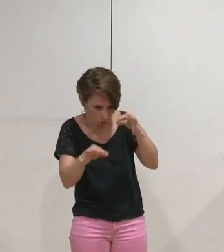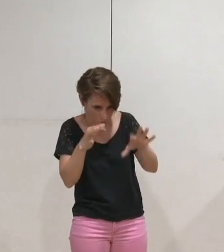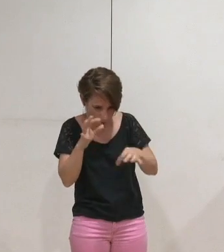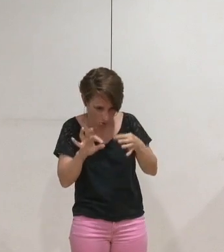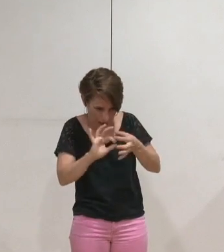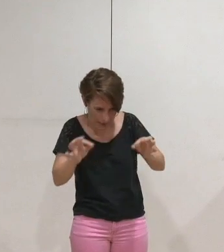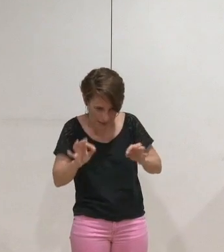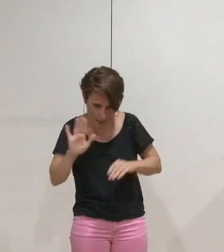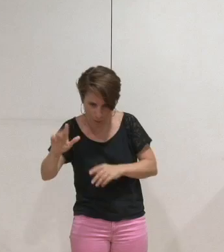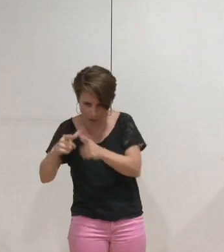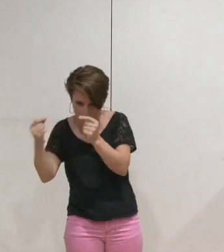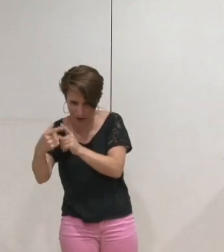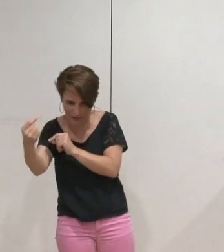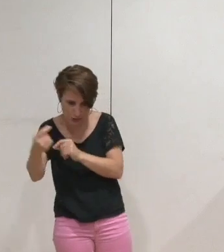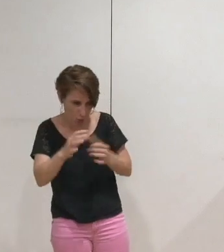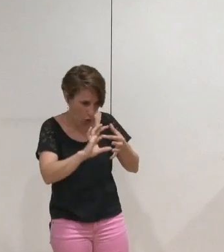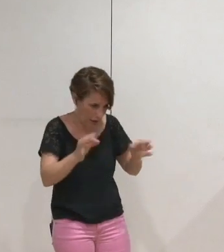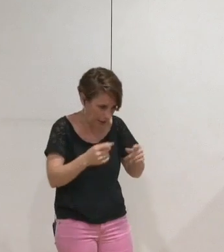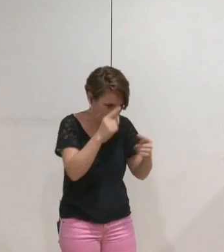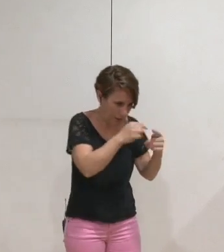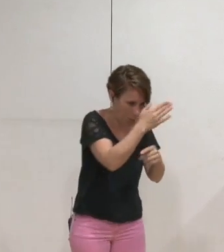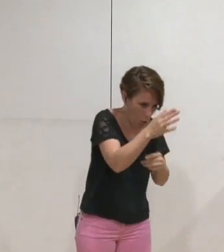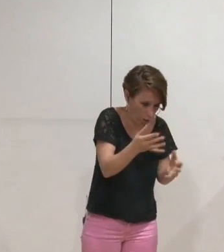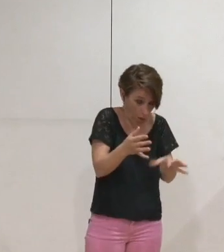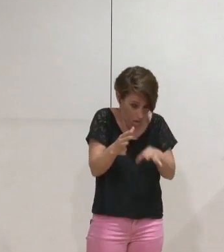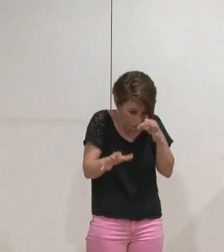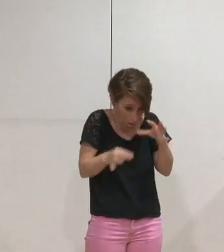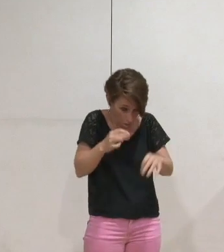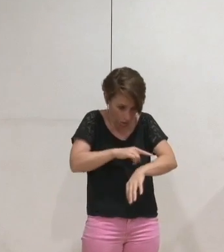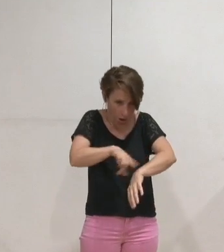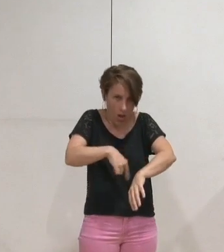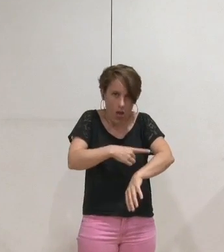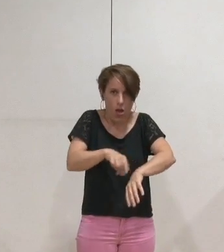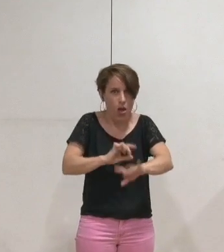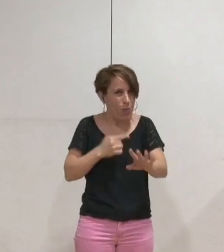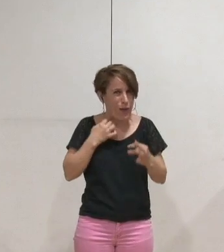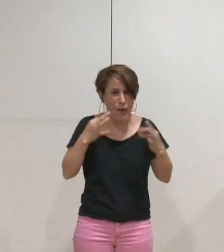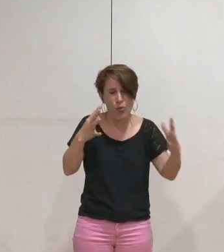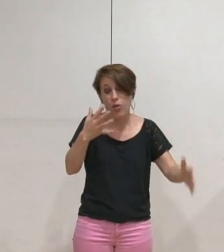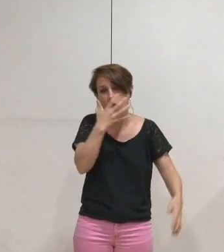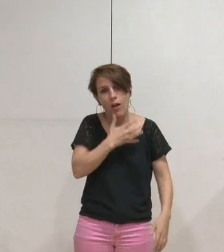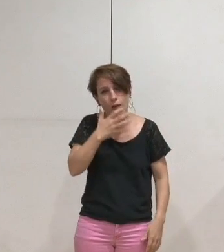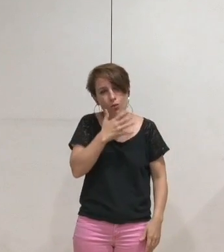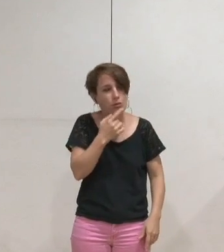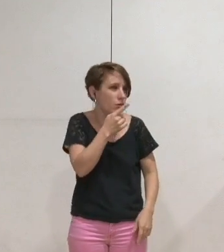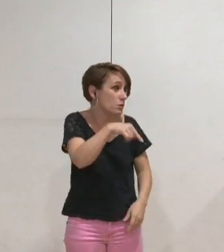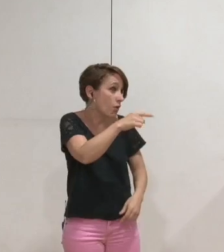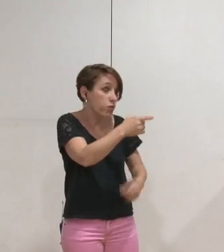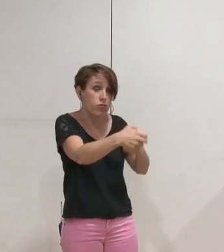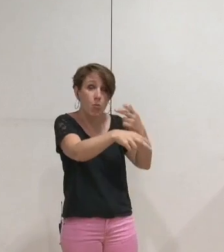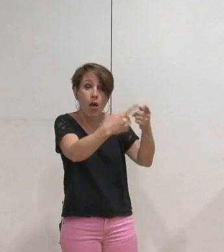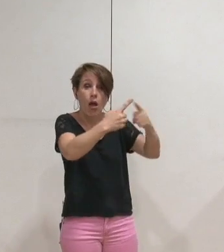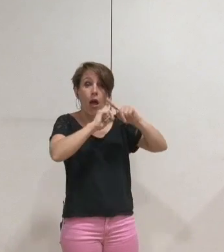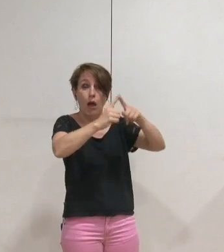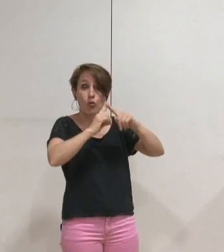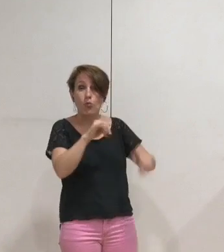on voit à quel point vos arguments étaient fallacieux et que vous ne vouliez pas au fond créer